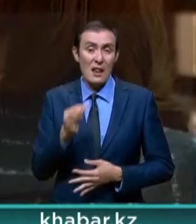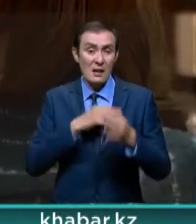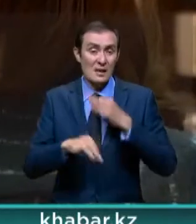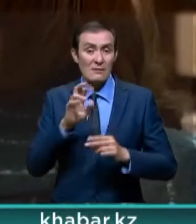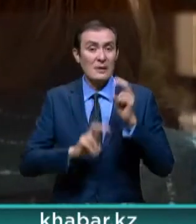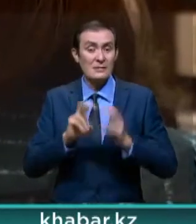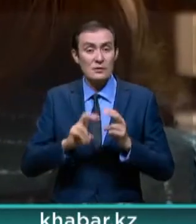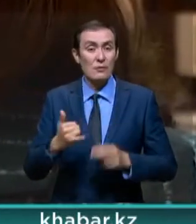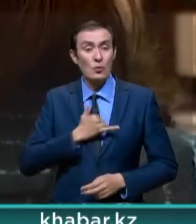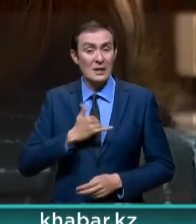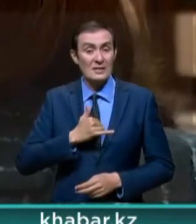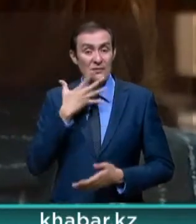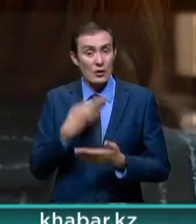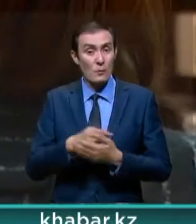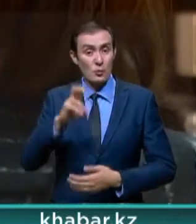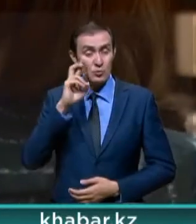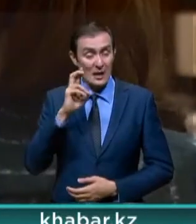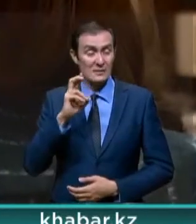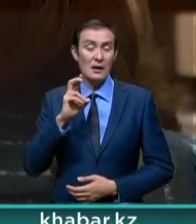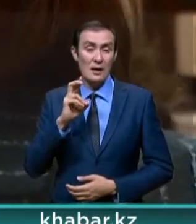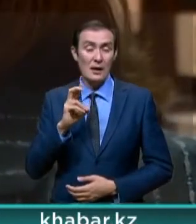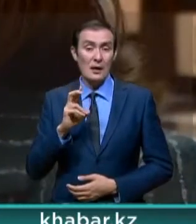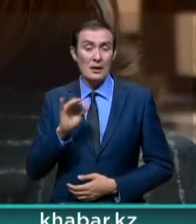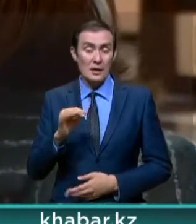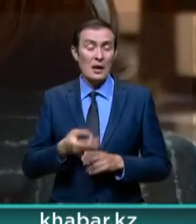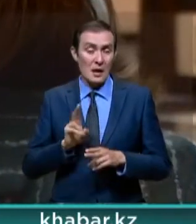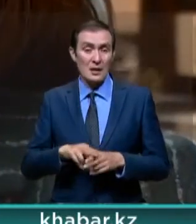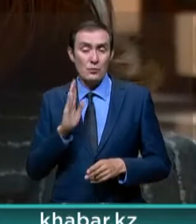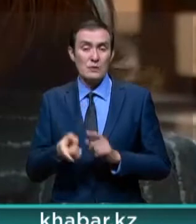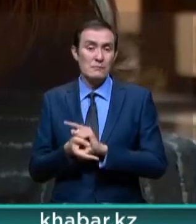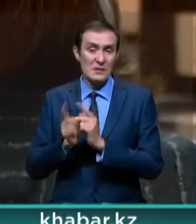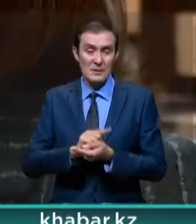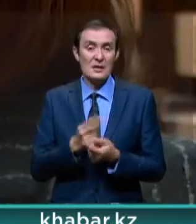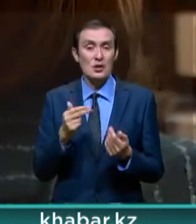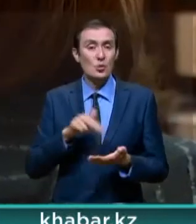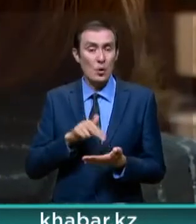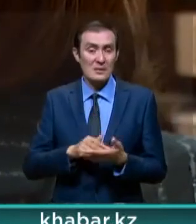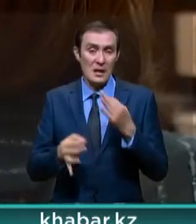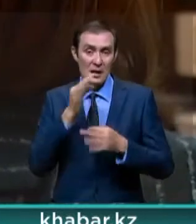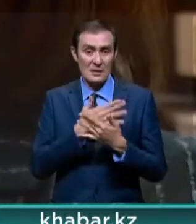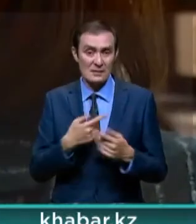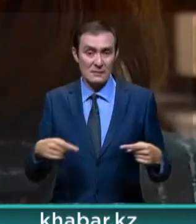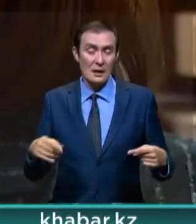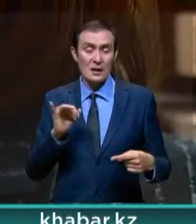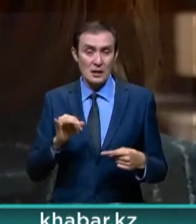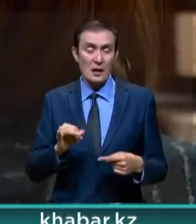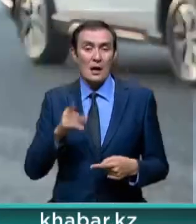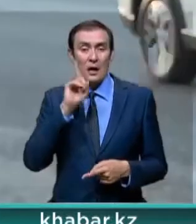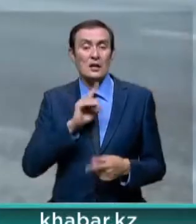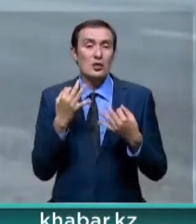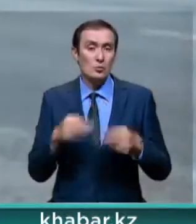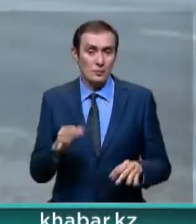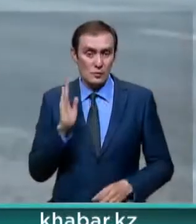лекарственного производства в нашей стране, соответственно, это и повлияет на цены лекарств и